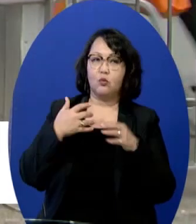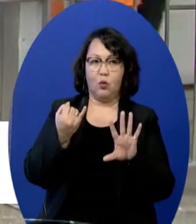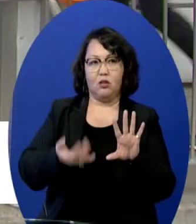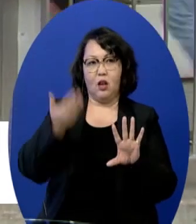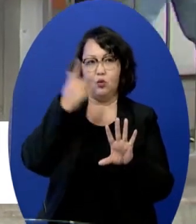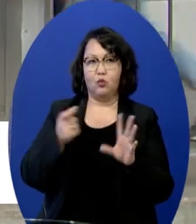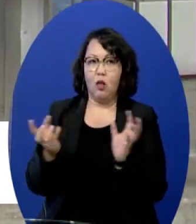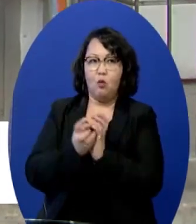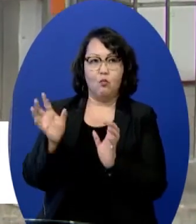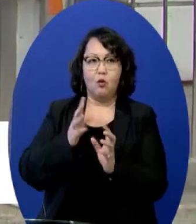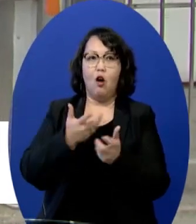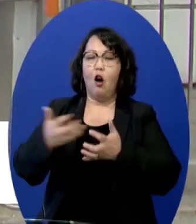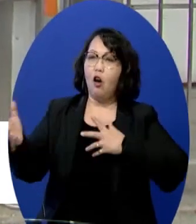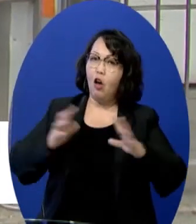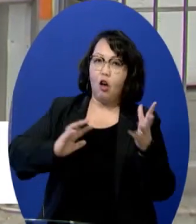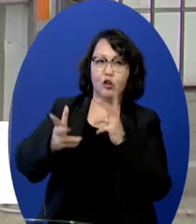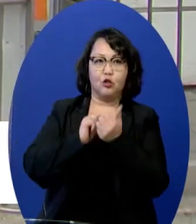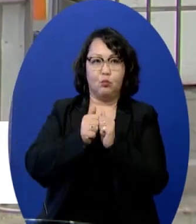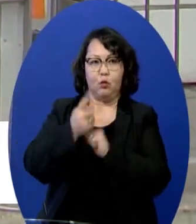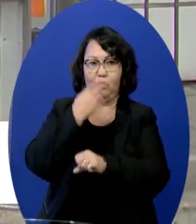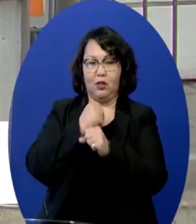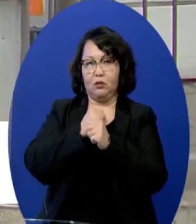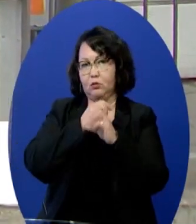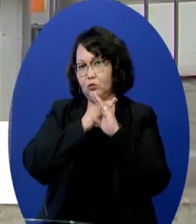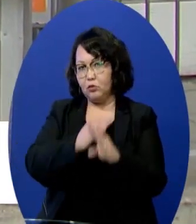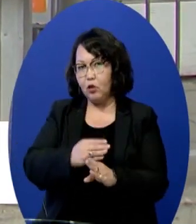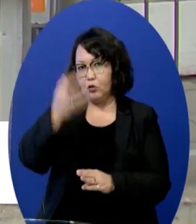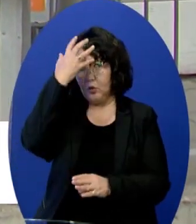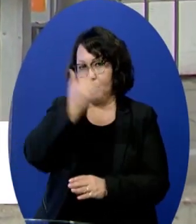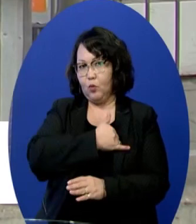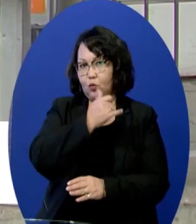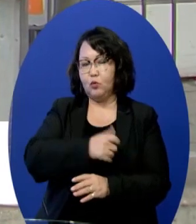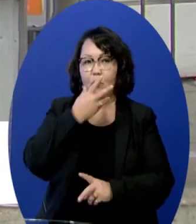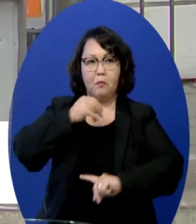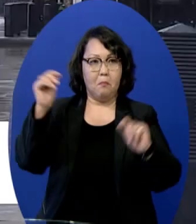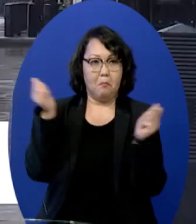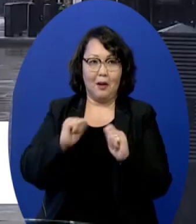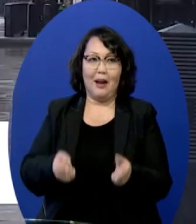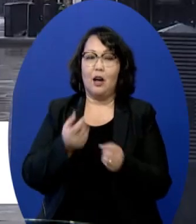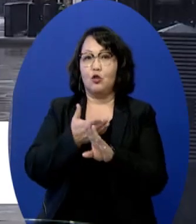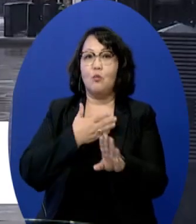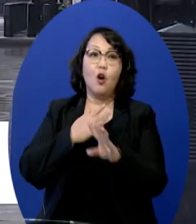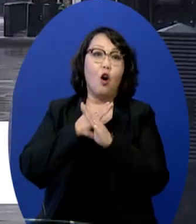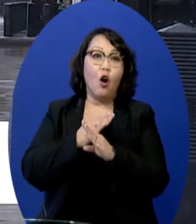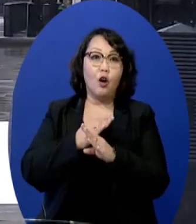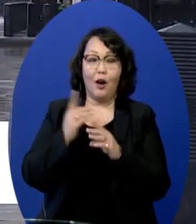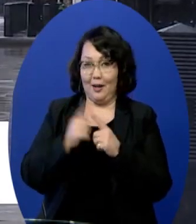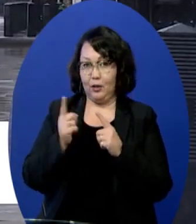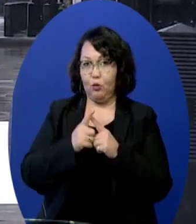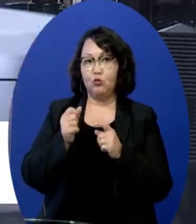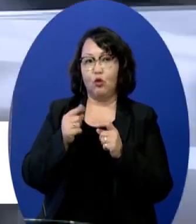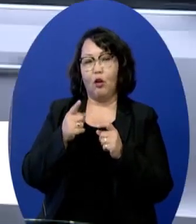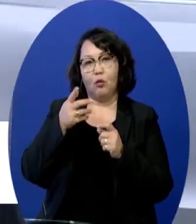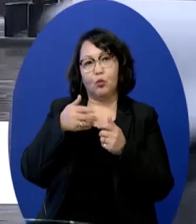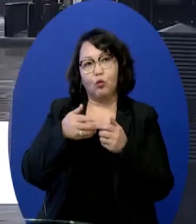болоод спортын арга хэмжээнүүдийг мөн цоцолсон байна. За гэхдээ эрх баригчид зун сарын баярын өдрүүдэд 20 цэрийн дэглэмээ сулруулна